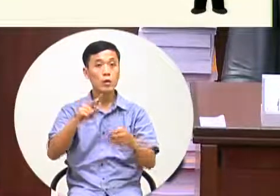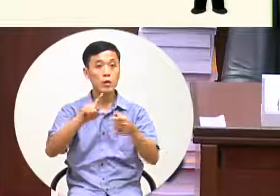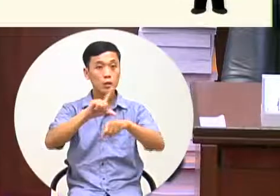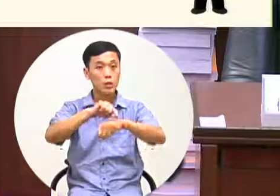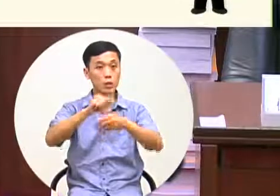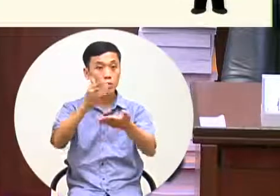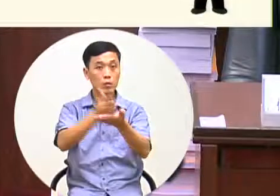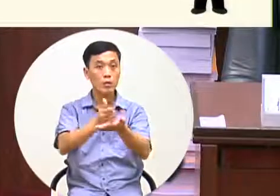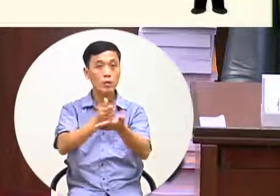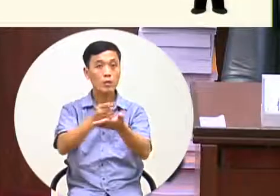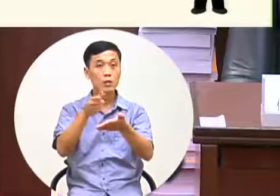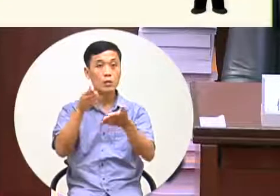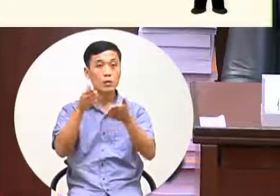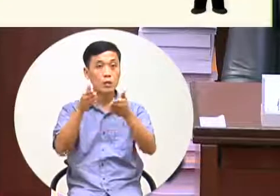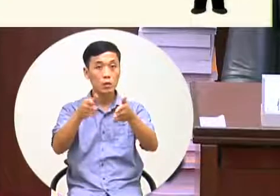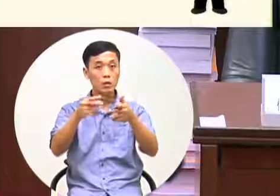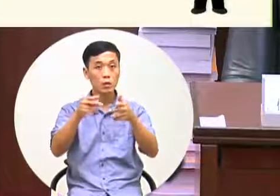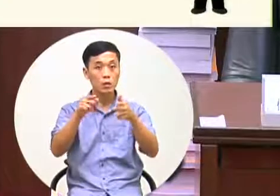绍我们上面的